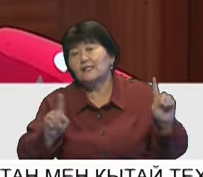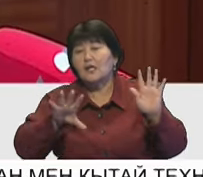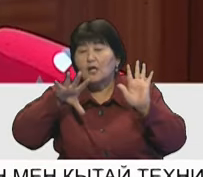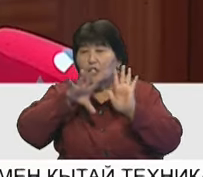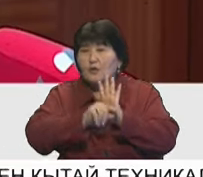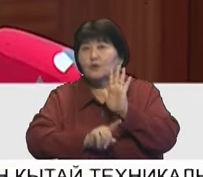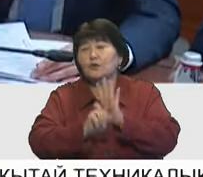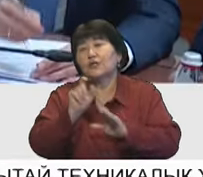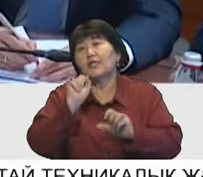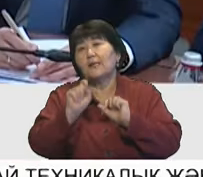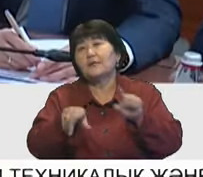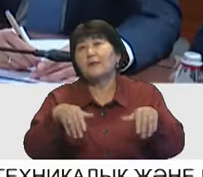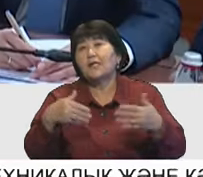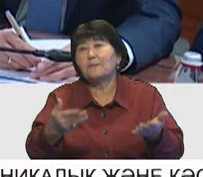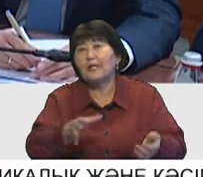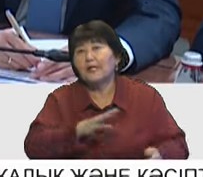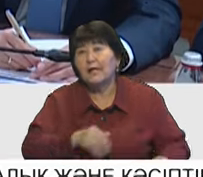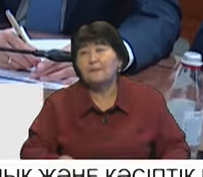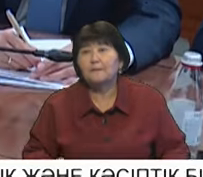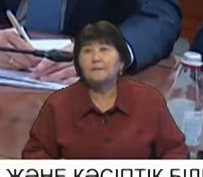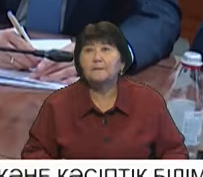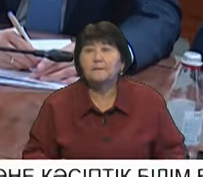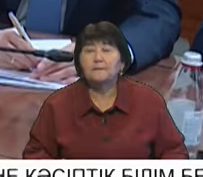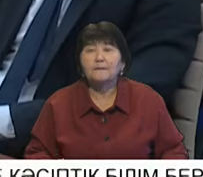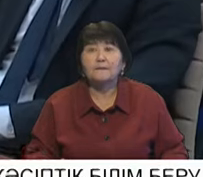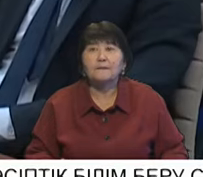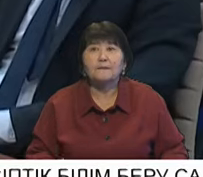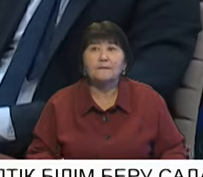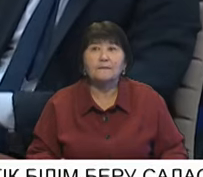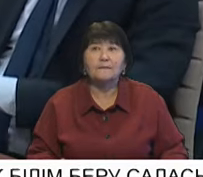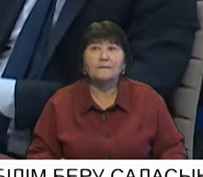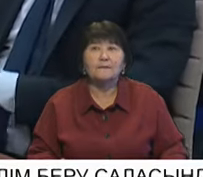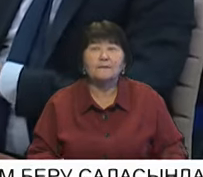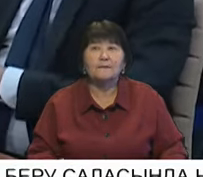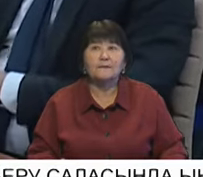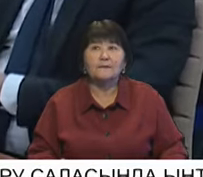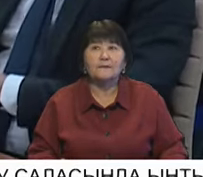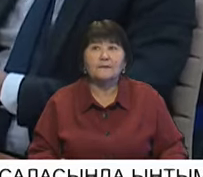жөнінде тапсырмалар берілді. Қозы Көрпеш, Жасарал ұлы, Талғат Әлменов, Еркебұлан Шәукенбаев, Қызылорда телеарнасы.